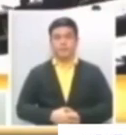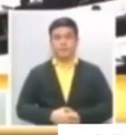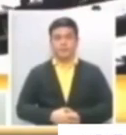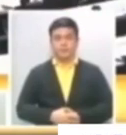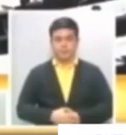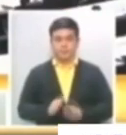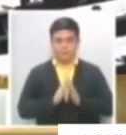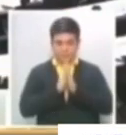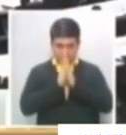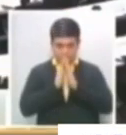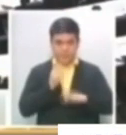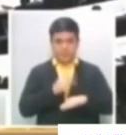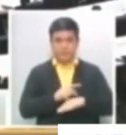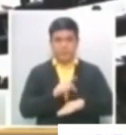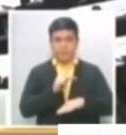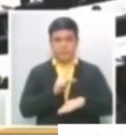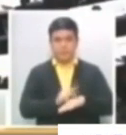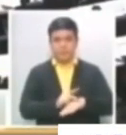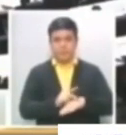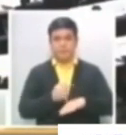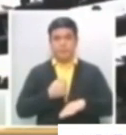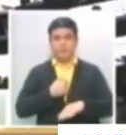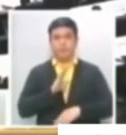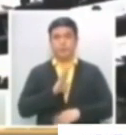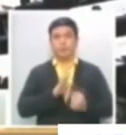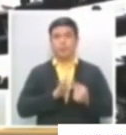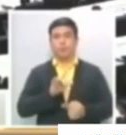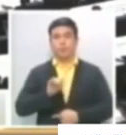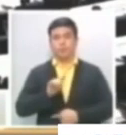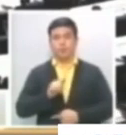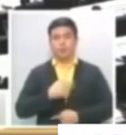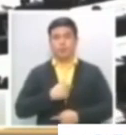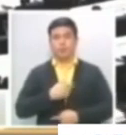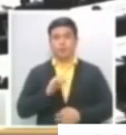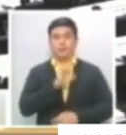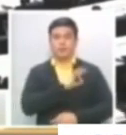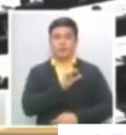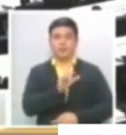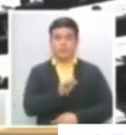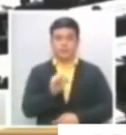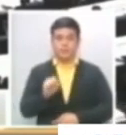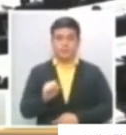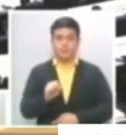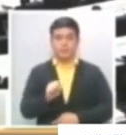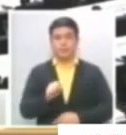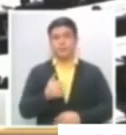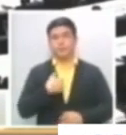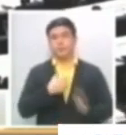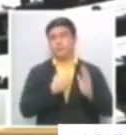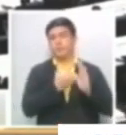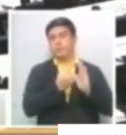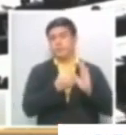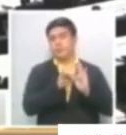ครับกราบเรียนท่านประธานสภาที่เคารพกับผมนายมนต์แก้วสมวงสมาชิกสภาผู้แทนราษฎรจังหวัดยโสธรพ